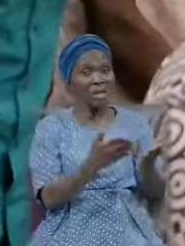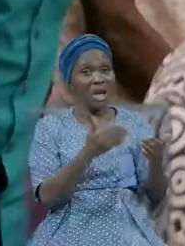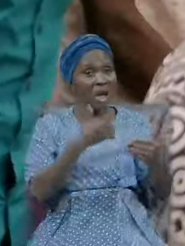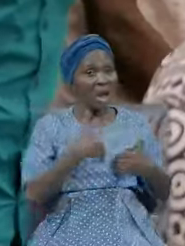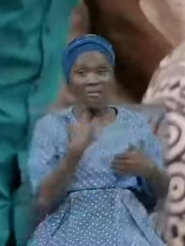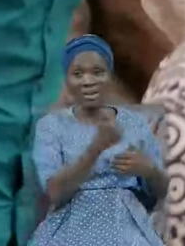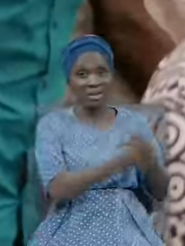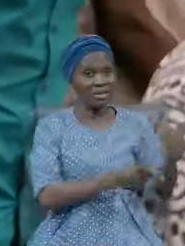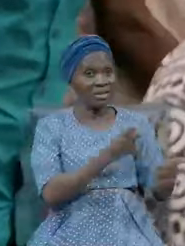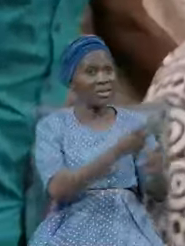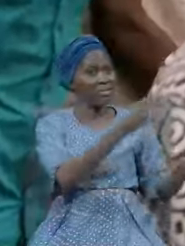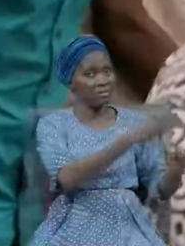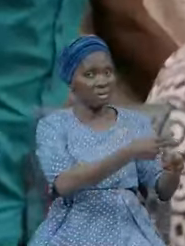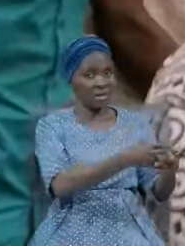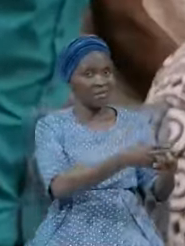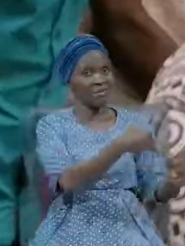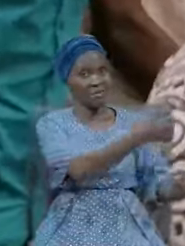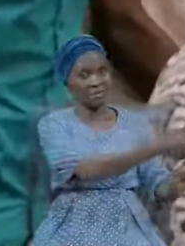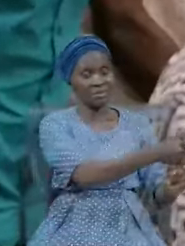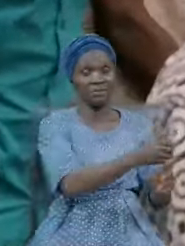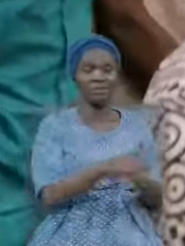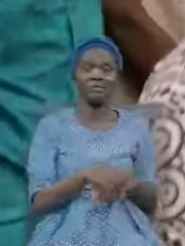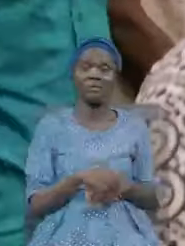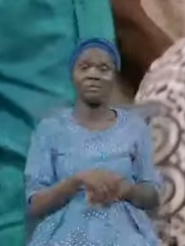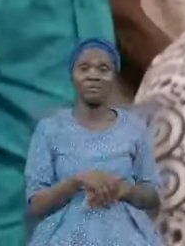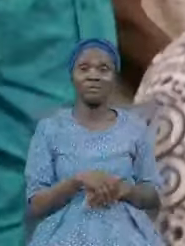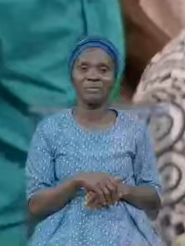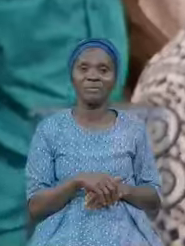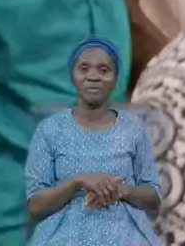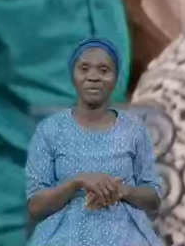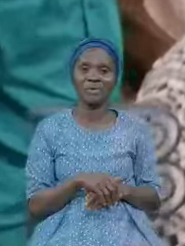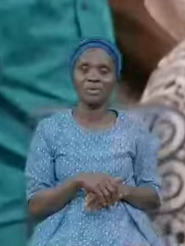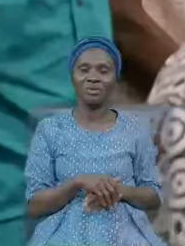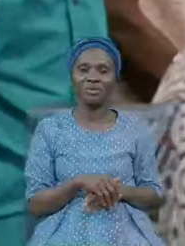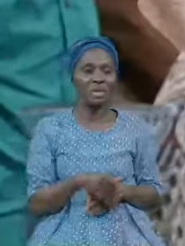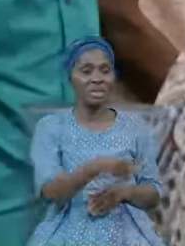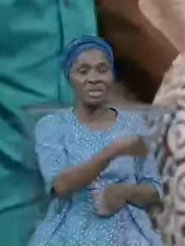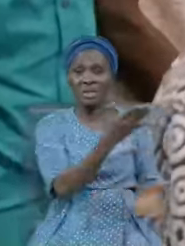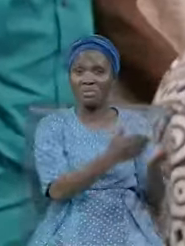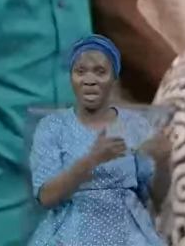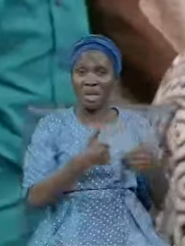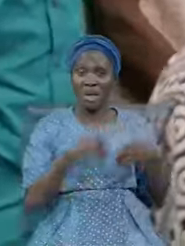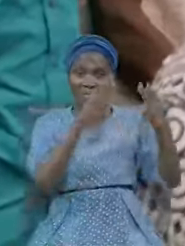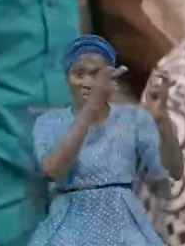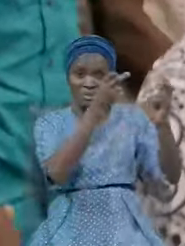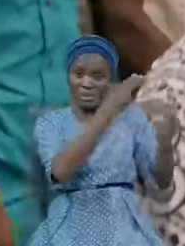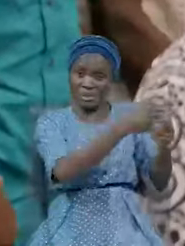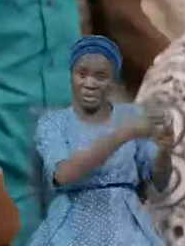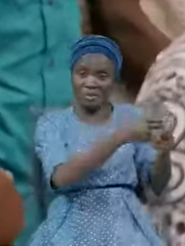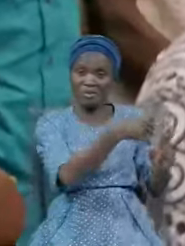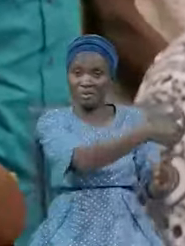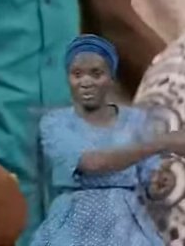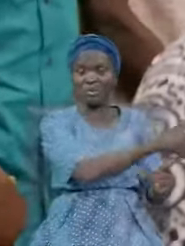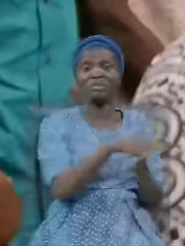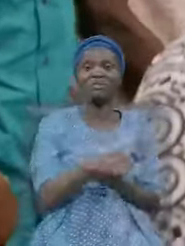incroyants quel que soit le nom que vous les appelez quel que soit leur